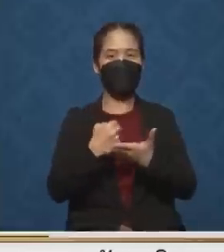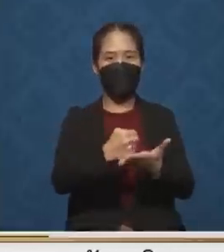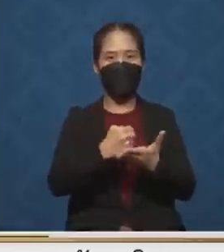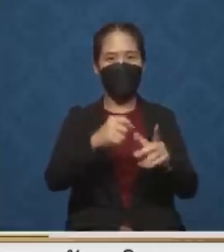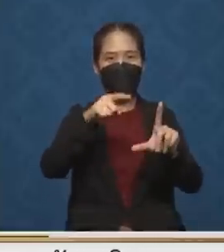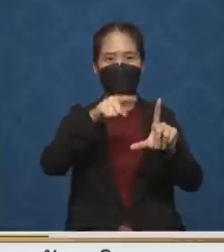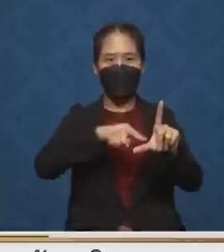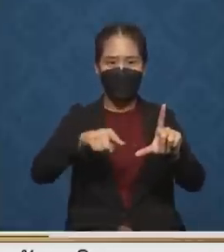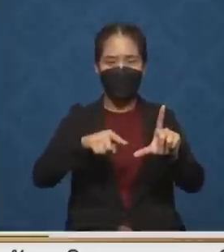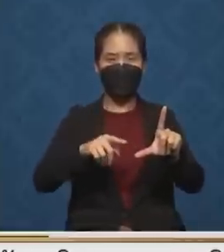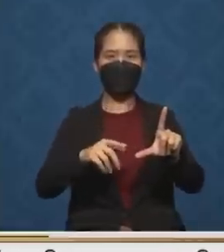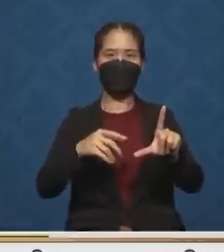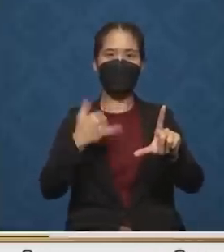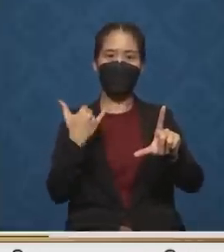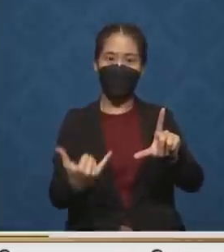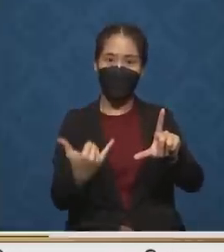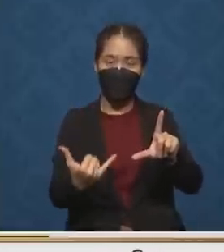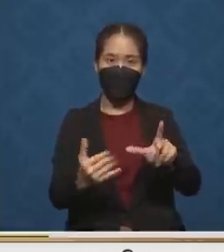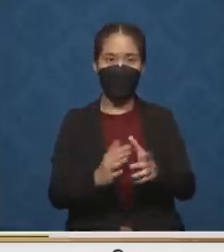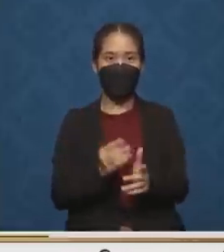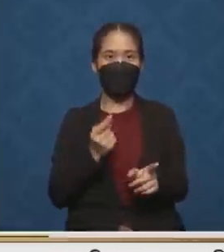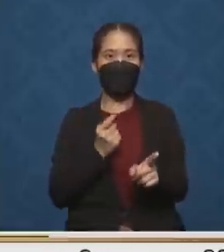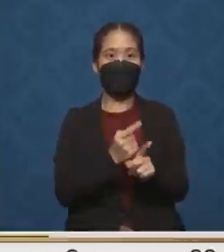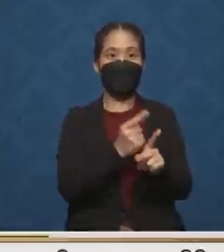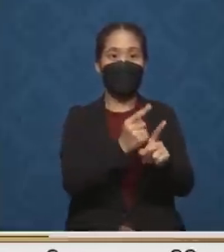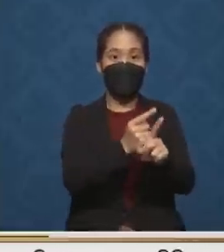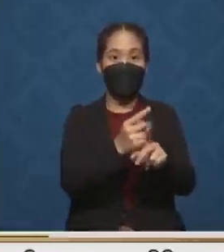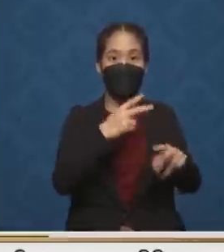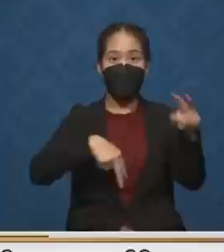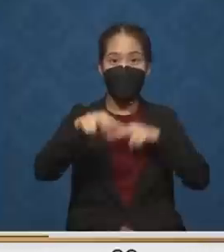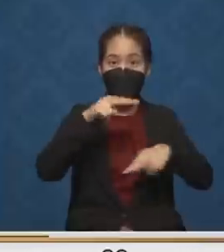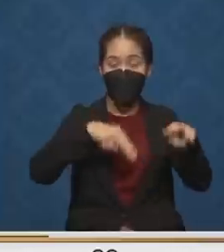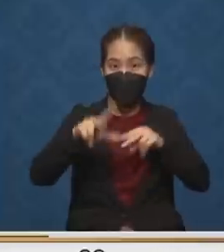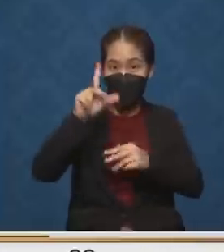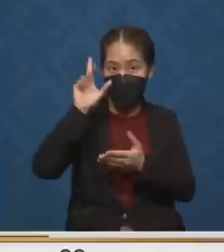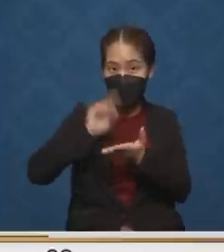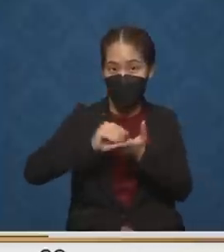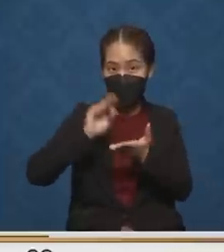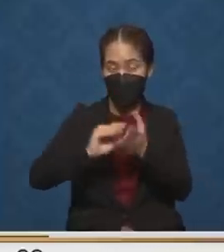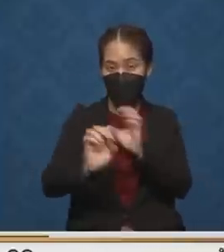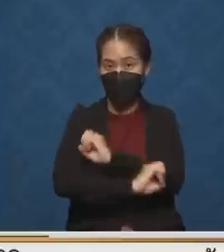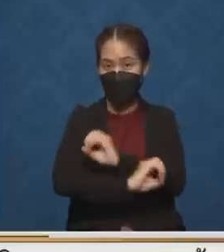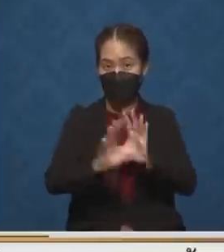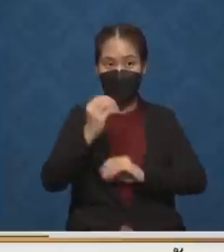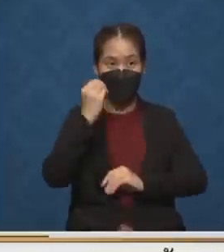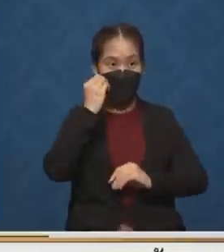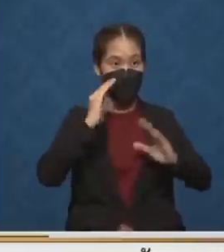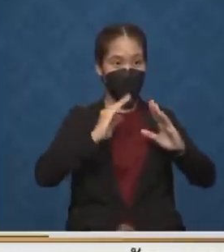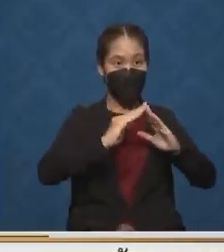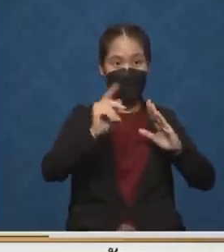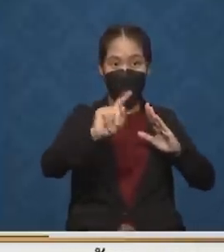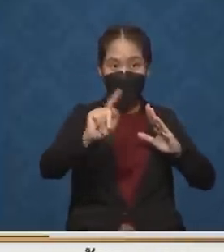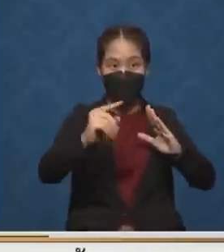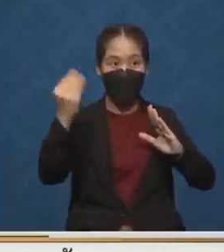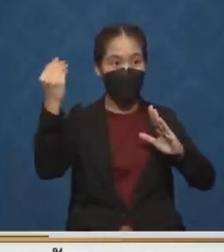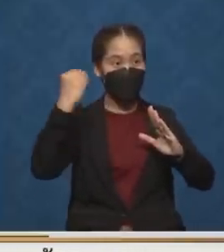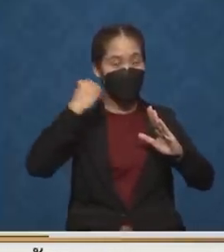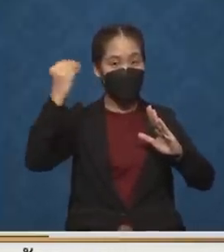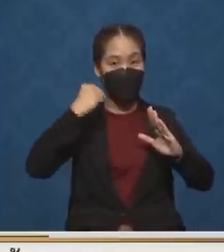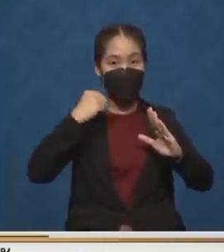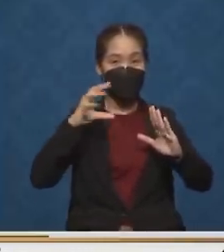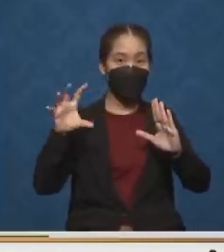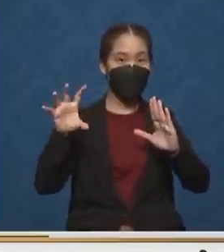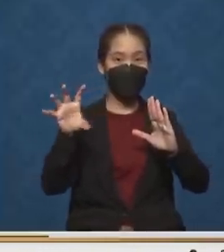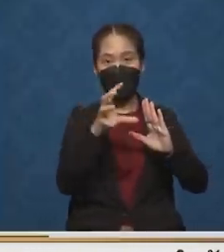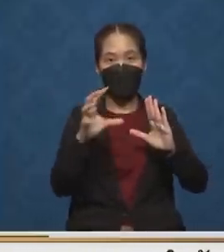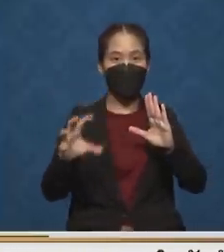ภักเก้าใกลแต่วันนี้ท่านติดตามเขาสะโอ้โห มีข้มูลชัดเจนบ้านอยู่ที่ไหนแต่แลววโพทเรื่องอะไรบ้างข้าง